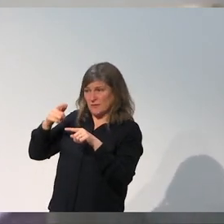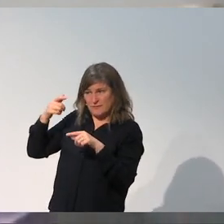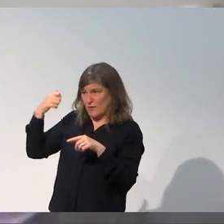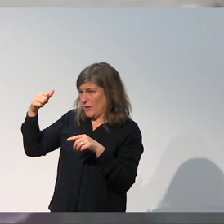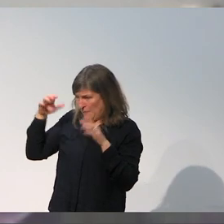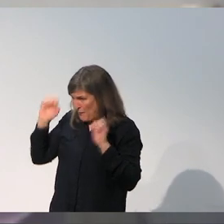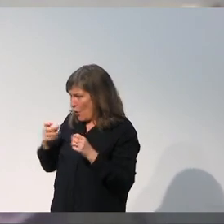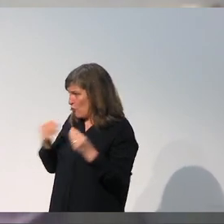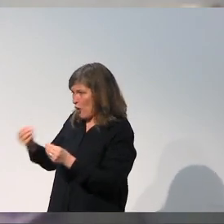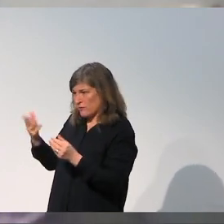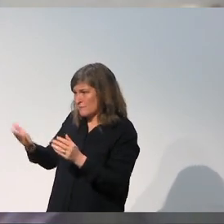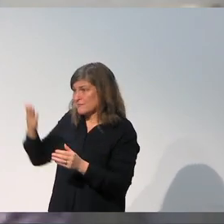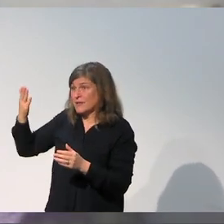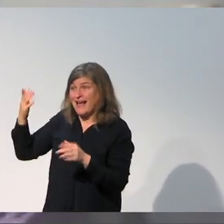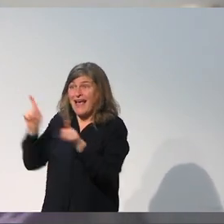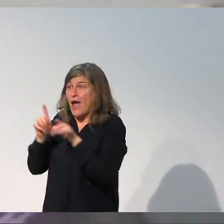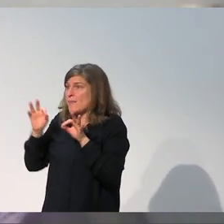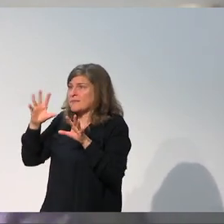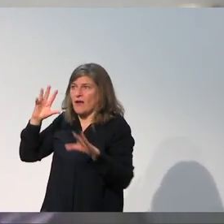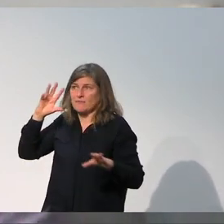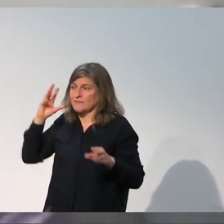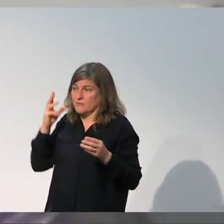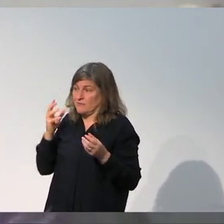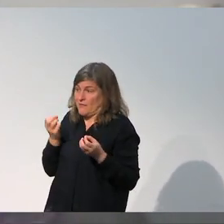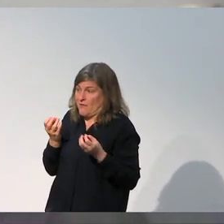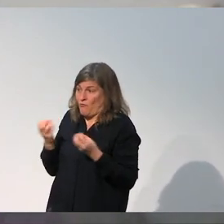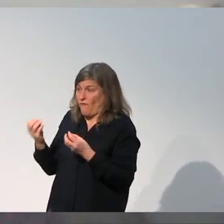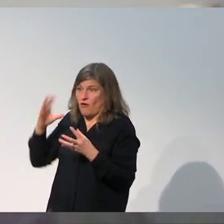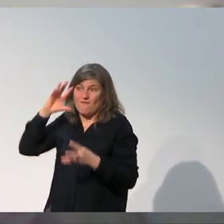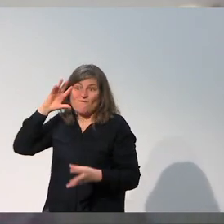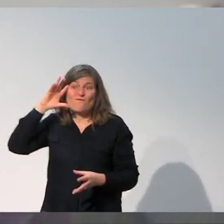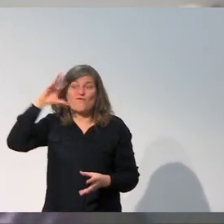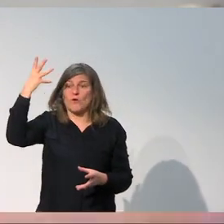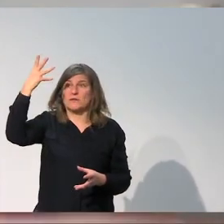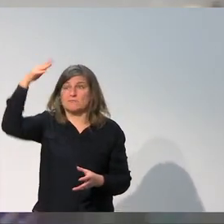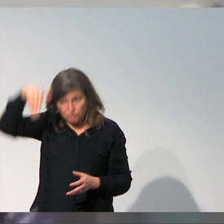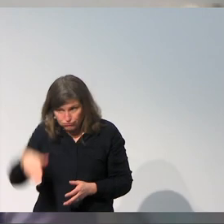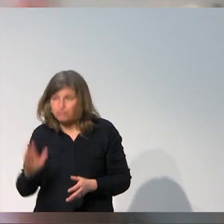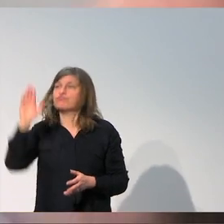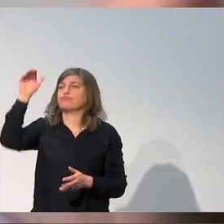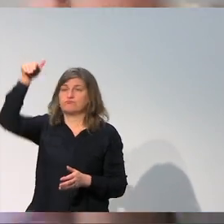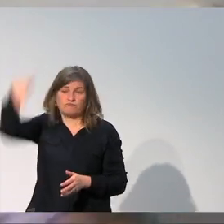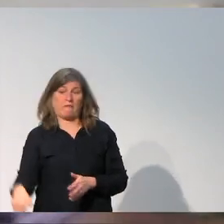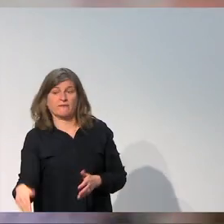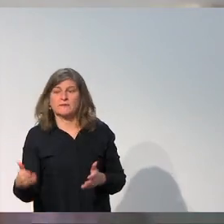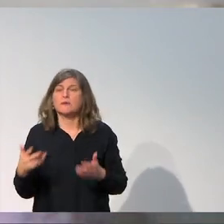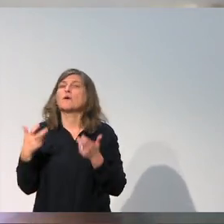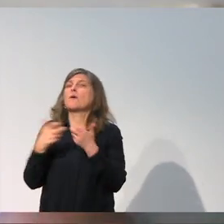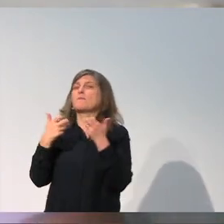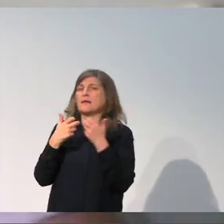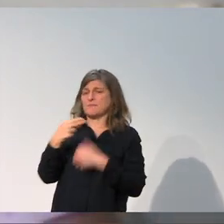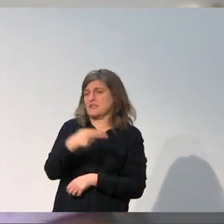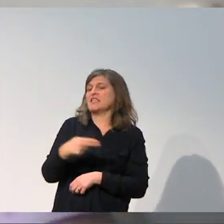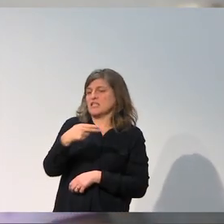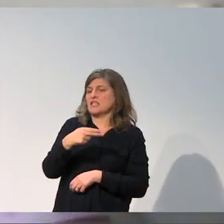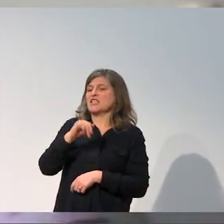illuminées, et cette même folie qui va te faire sombrer dans des profondeurs. Et bien, c'est le cas de Nietzsche, puisque je sais qu'Emma en parle